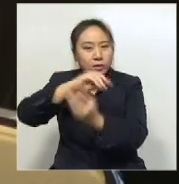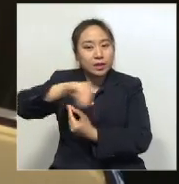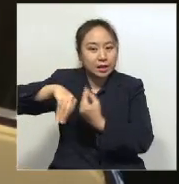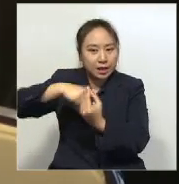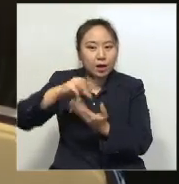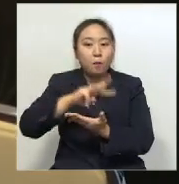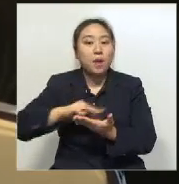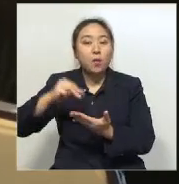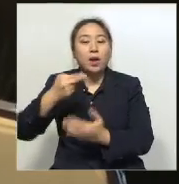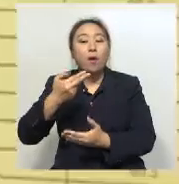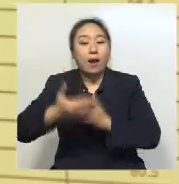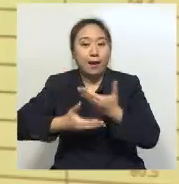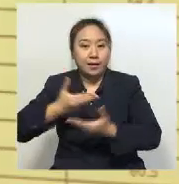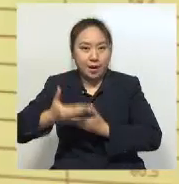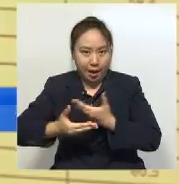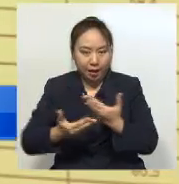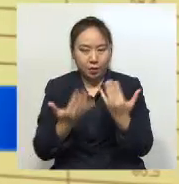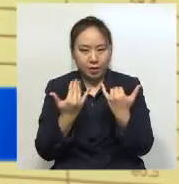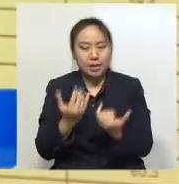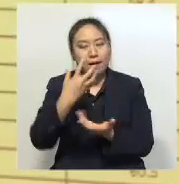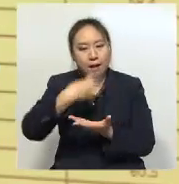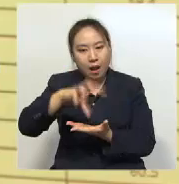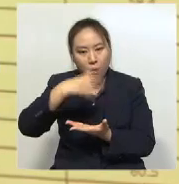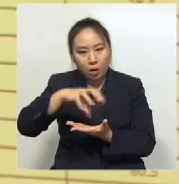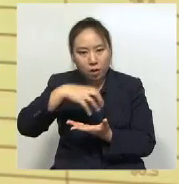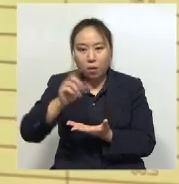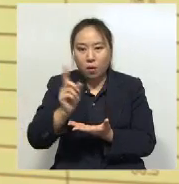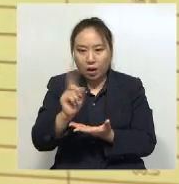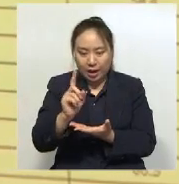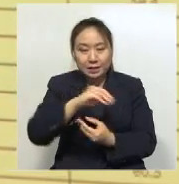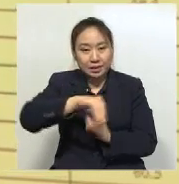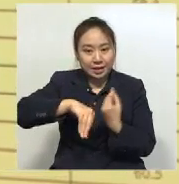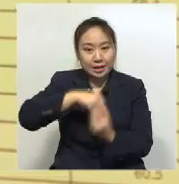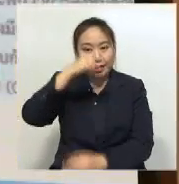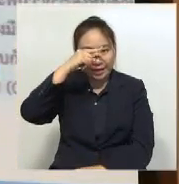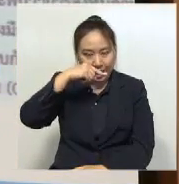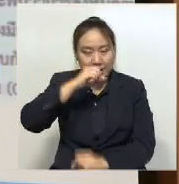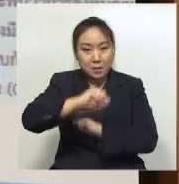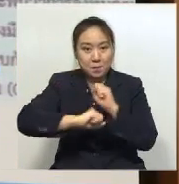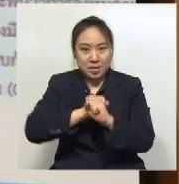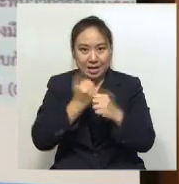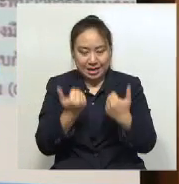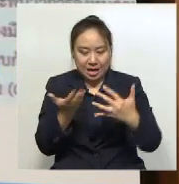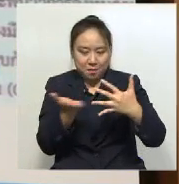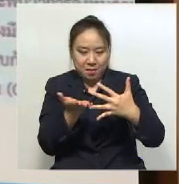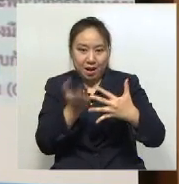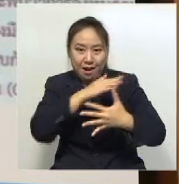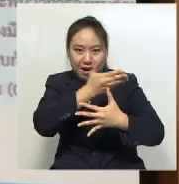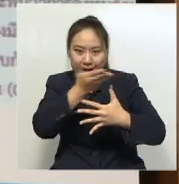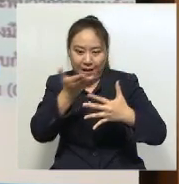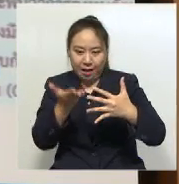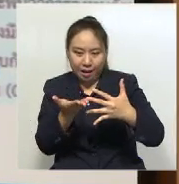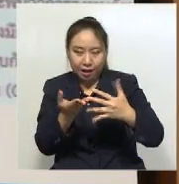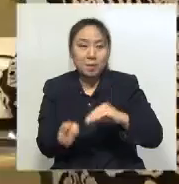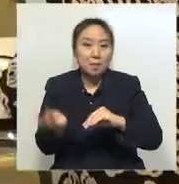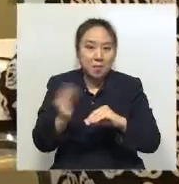หาวิทยาลัยหอการค้าไทยได้เปิดเผยถึงรายงานภาวะเศรษฐกิจไทยในช่วงครึ่งปีแรกขยายตัวได้ถึง